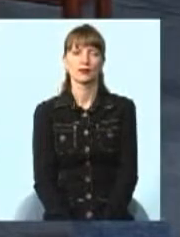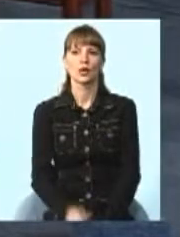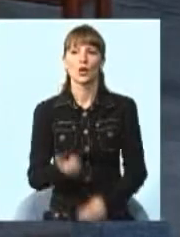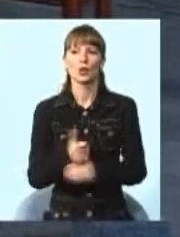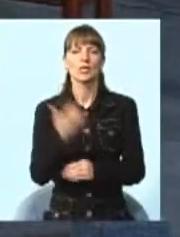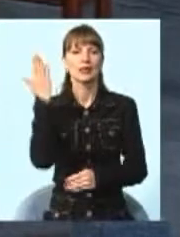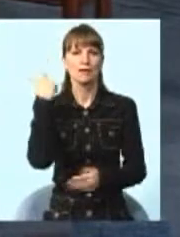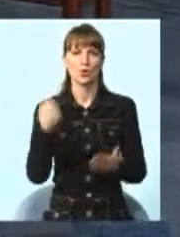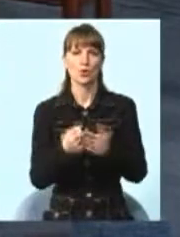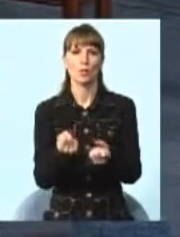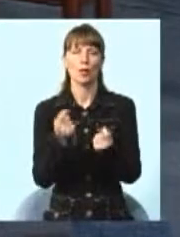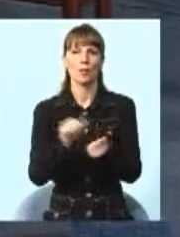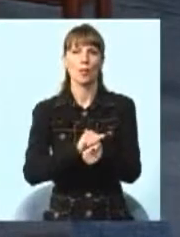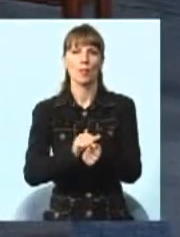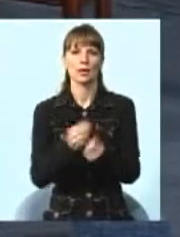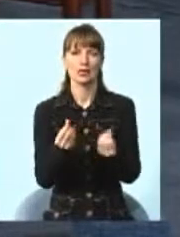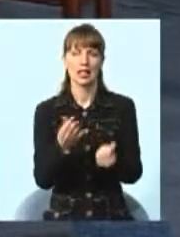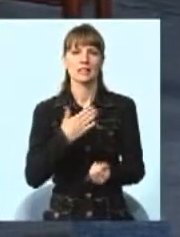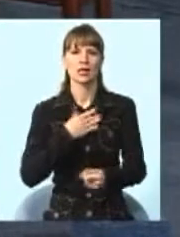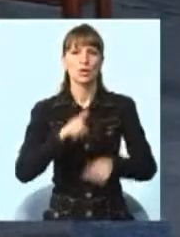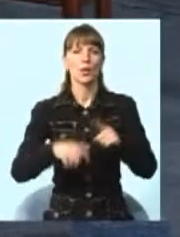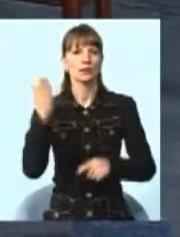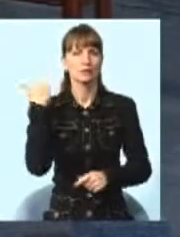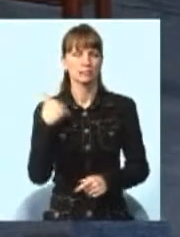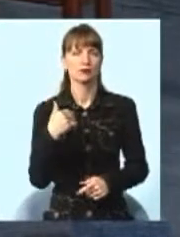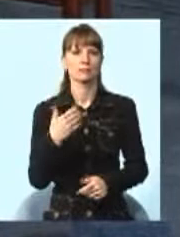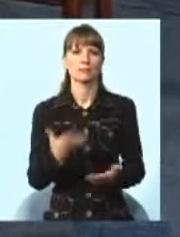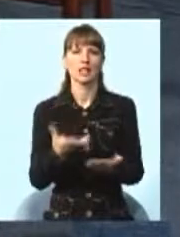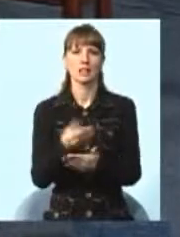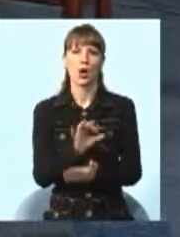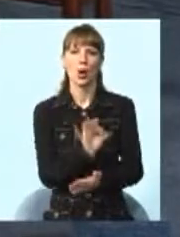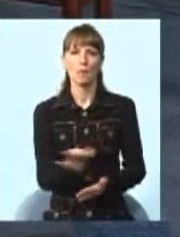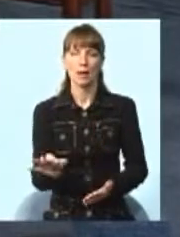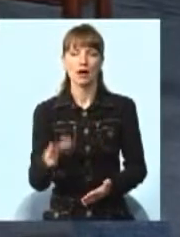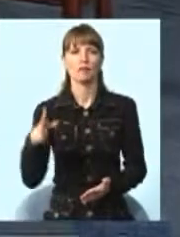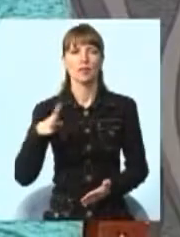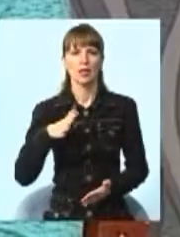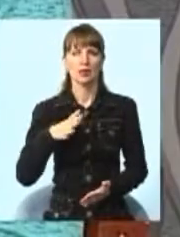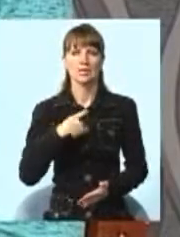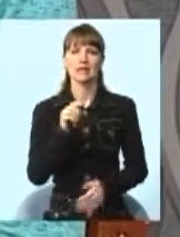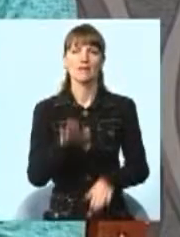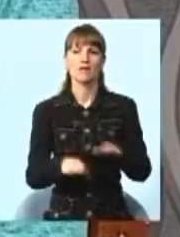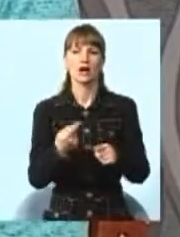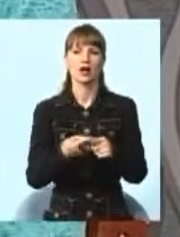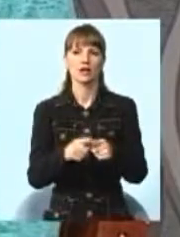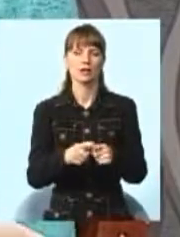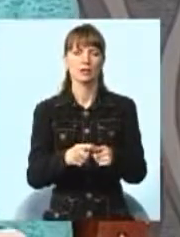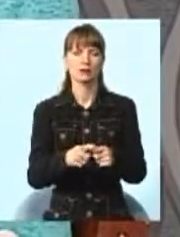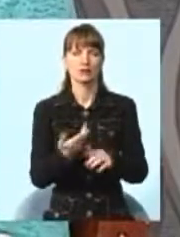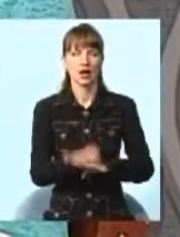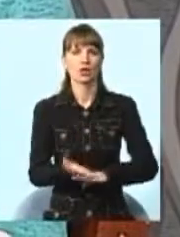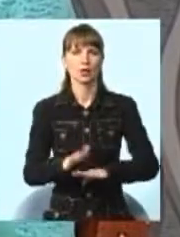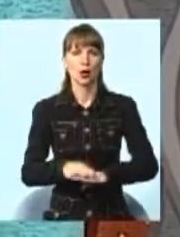Дуже давно, ще до появи паперових грошей, наші предки розраховувалися монетами. Були за вагою ці монети дуже нелегкі